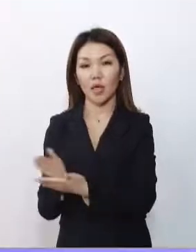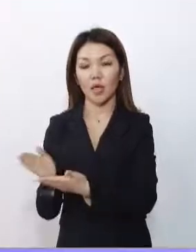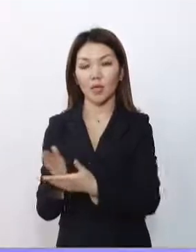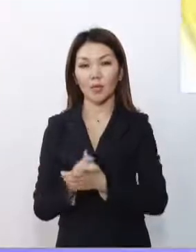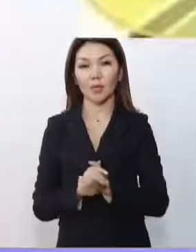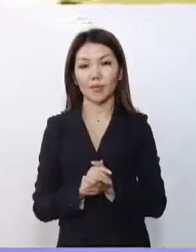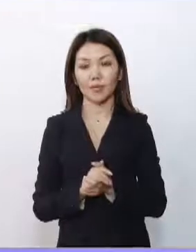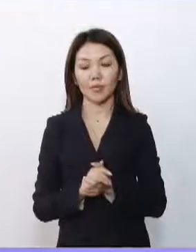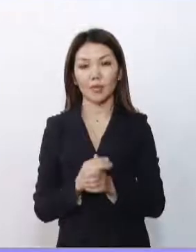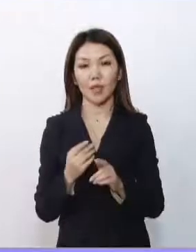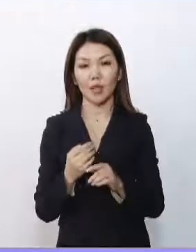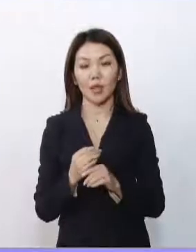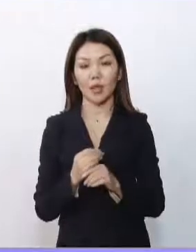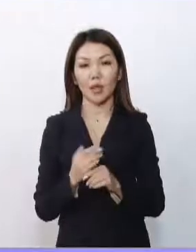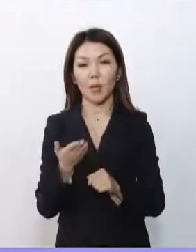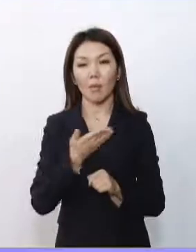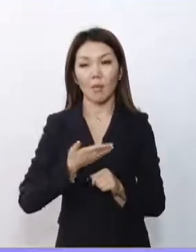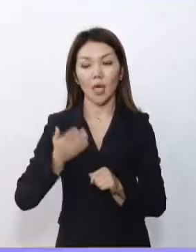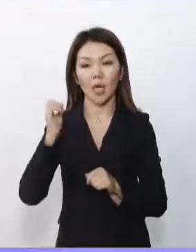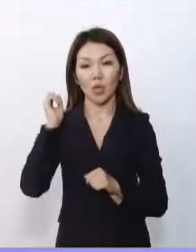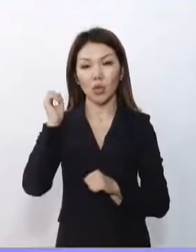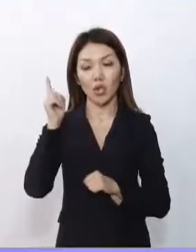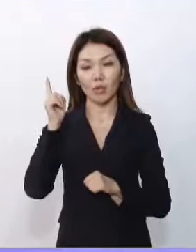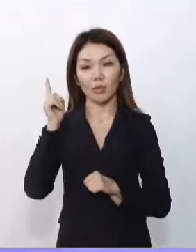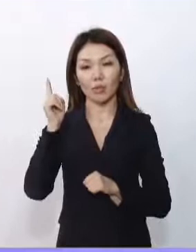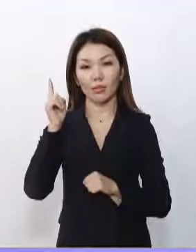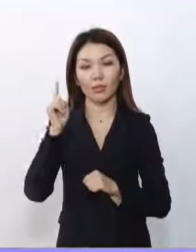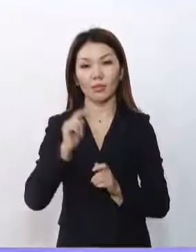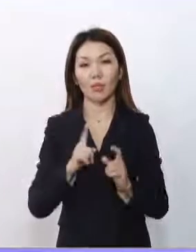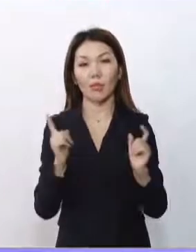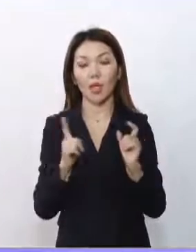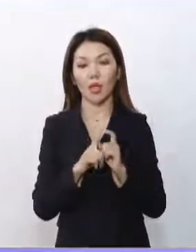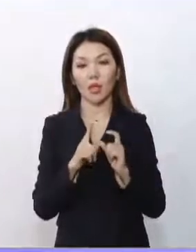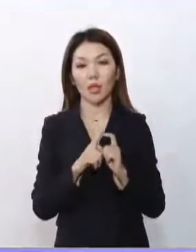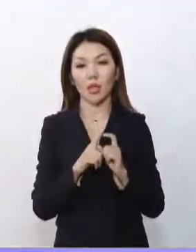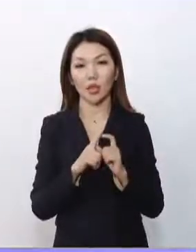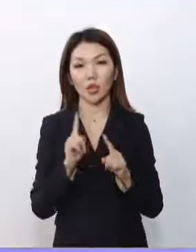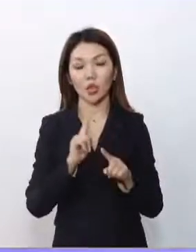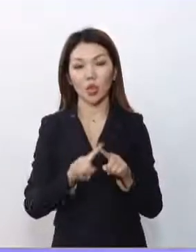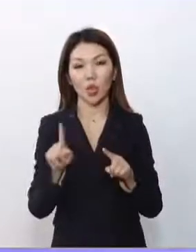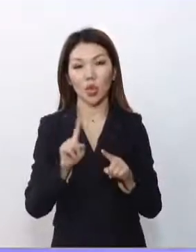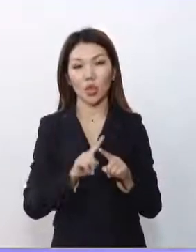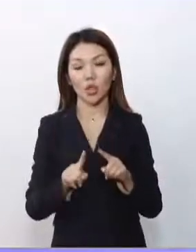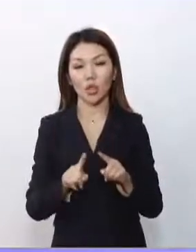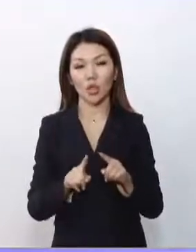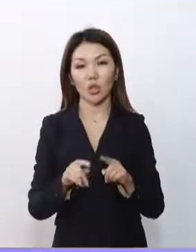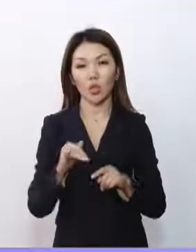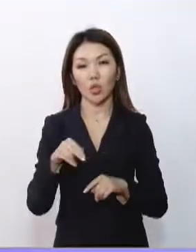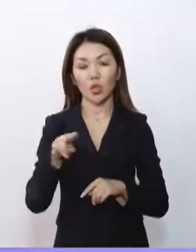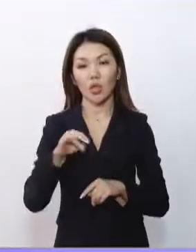на этом уроке мы узнаем понятия скорость удаление